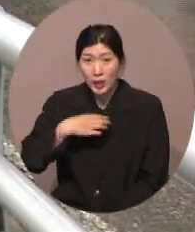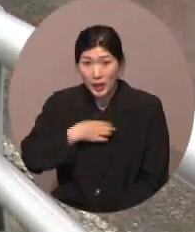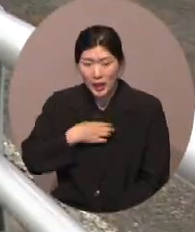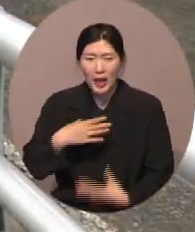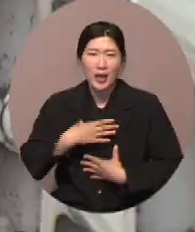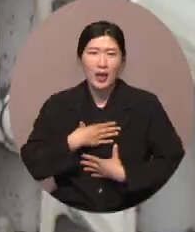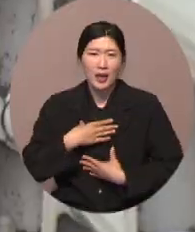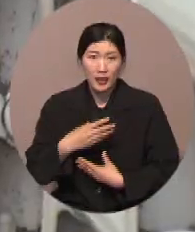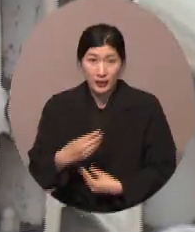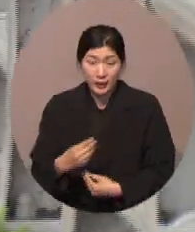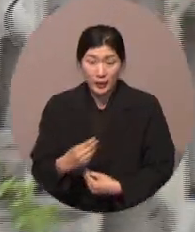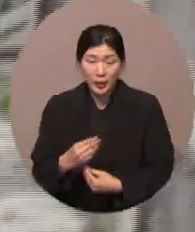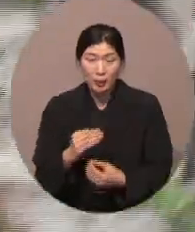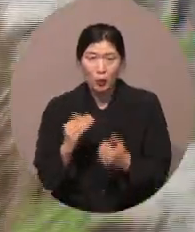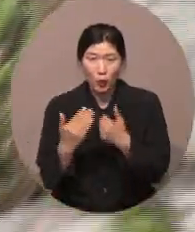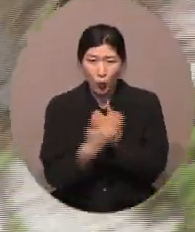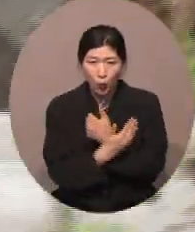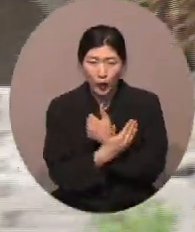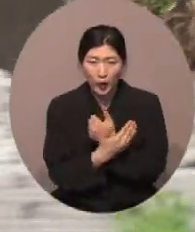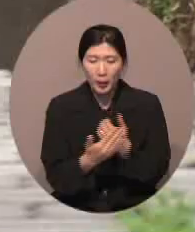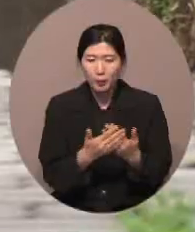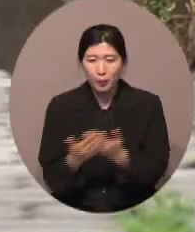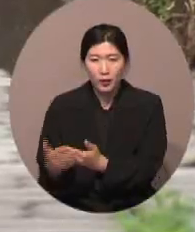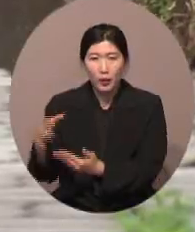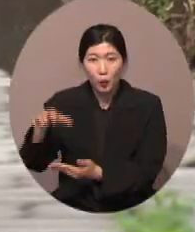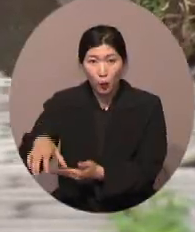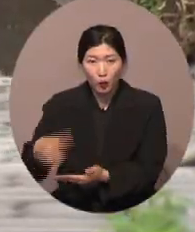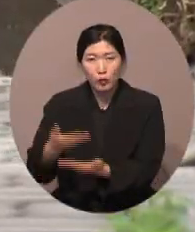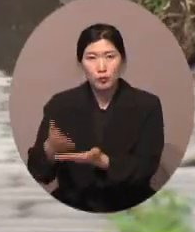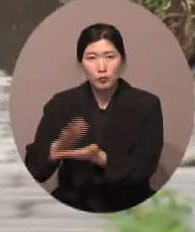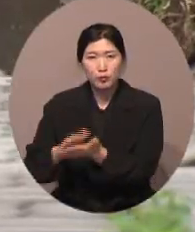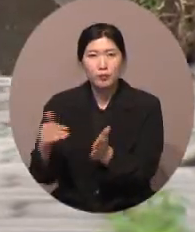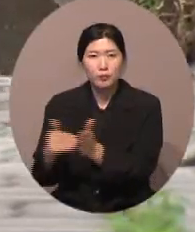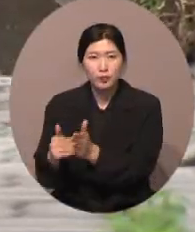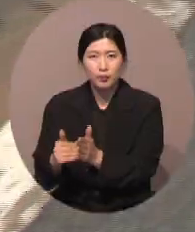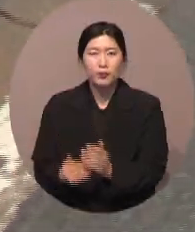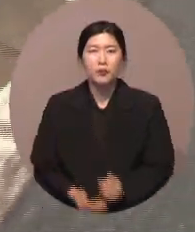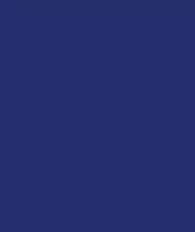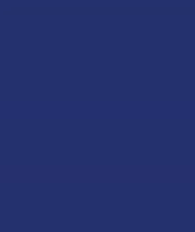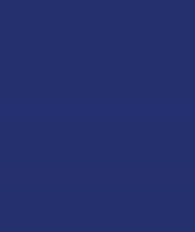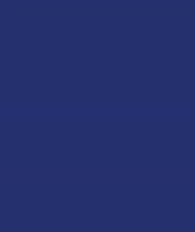안내 시설과 주민 대피체계 구축을 마쳤다고 밝혔습니다